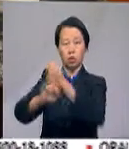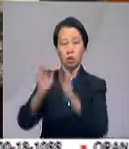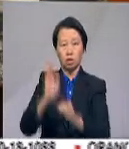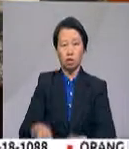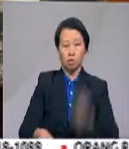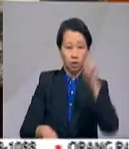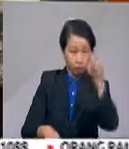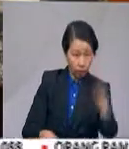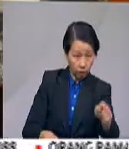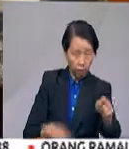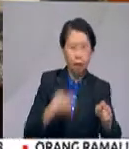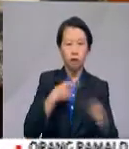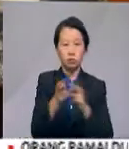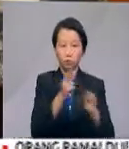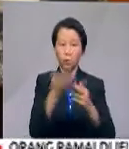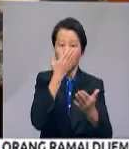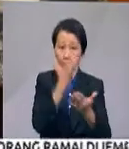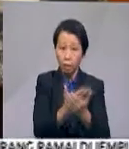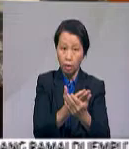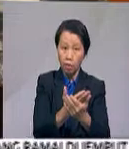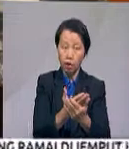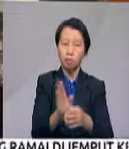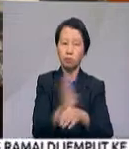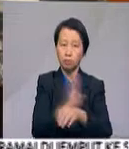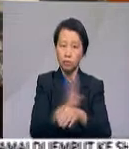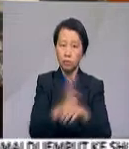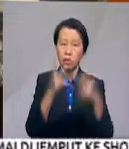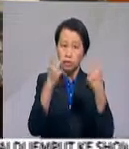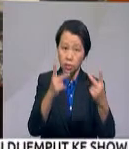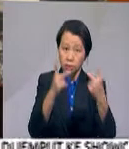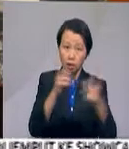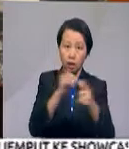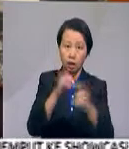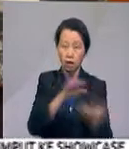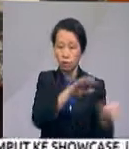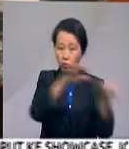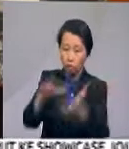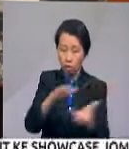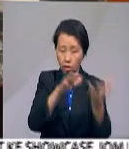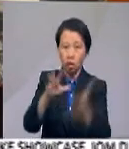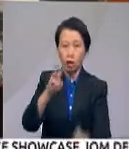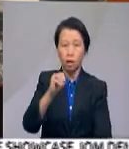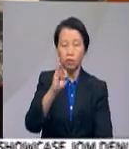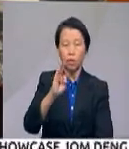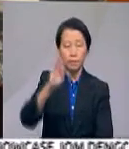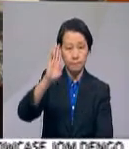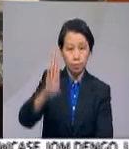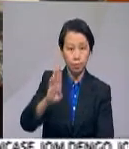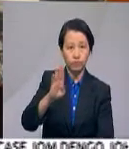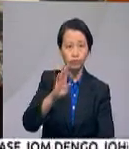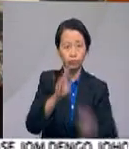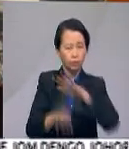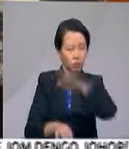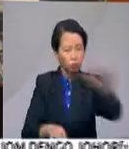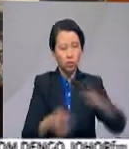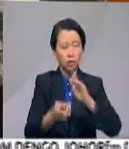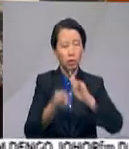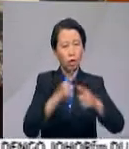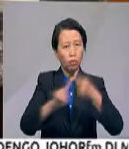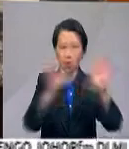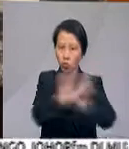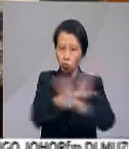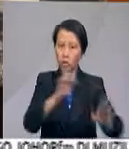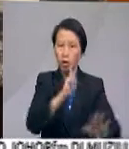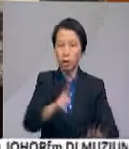di sana ada usaha baik dalam sektor perdagangan runcit atau borong atau FNB yang diusahakan oleh rakan-rakan bukan muslim